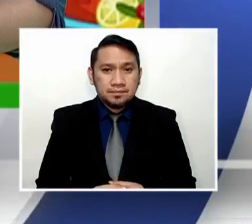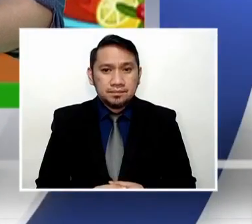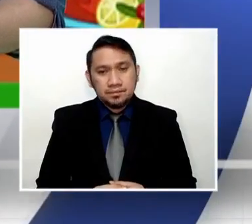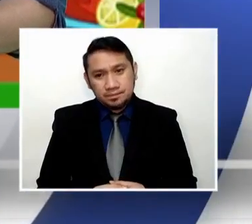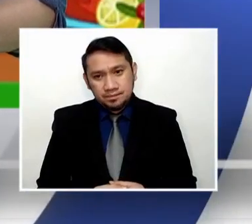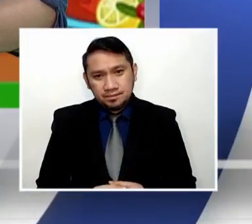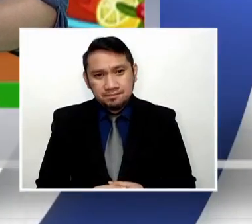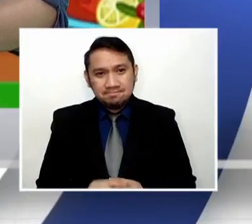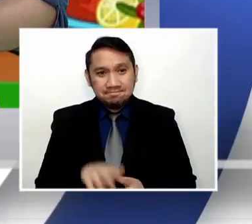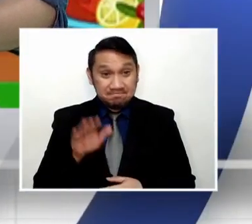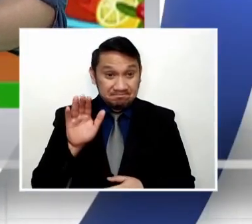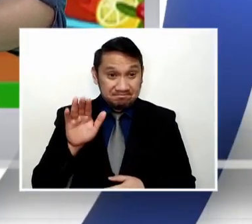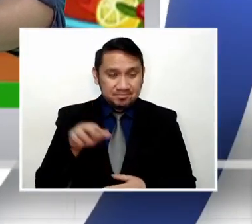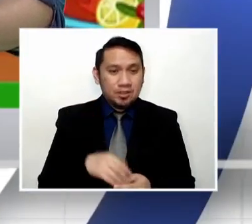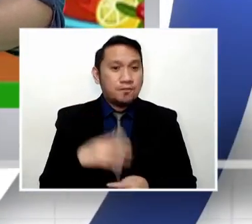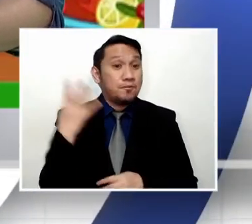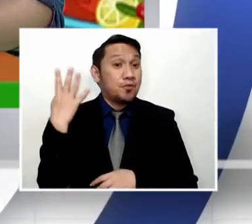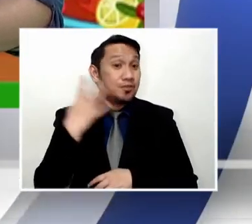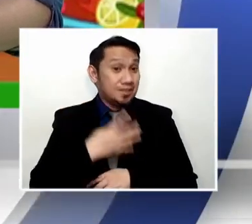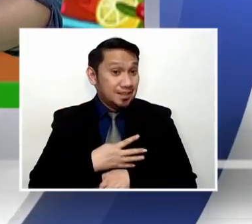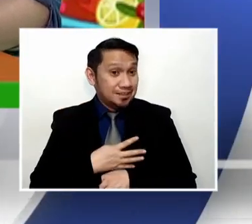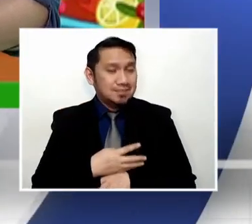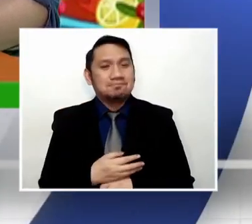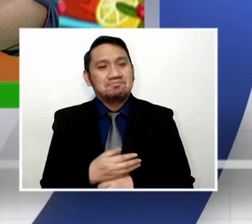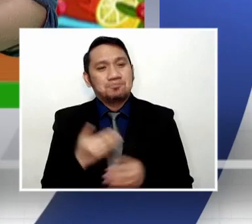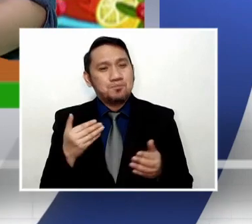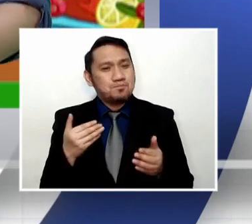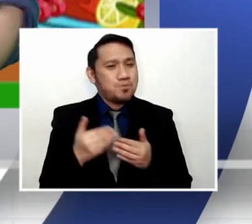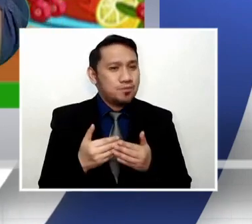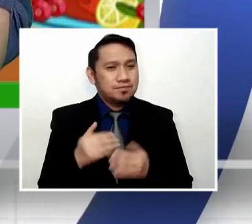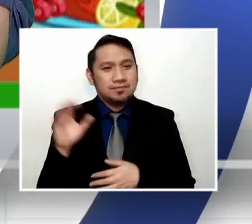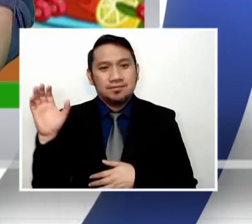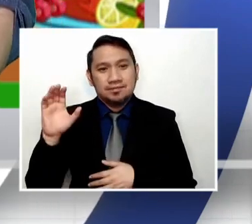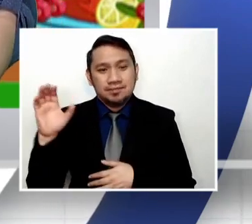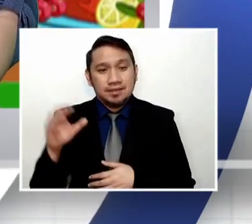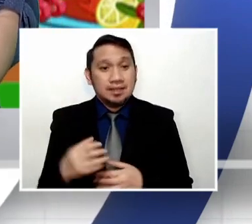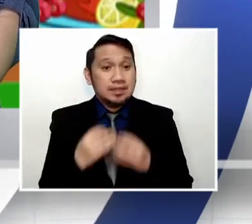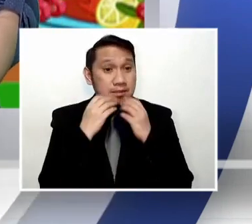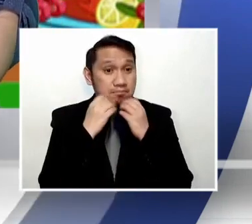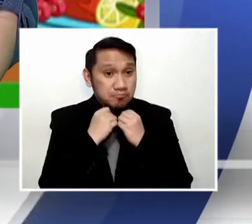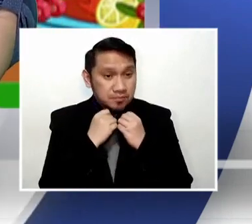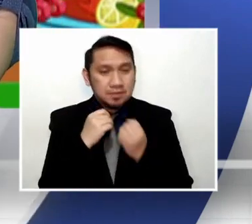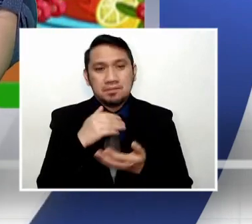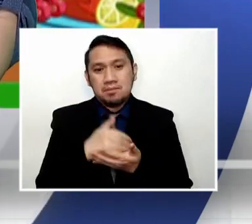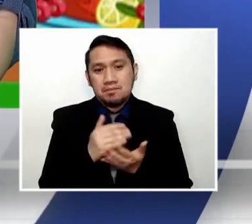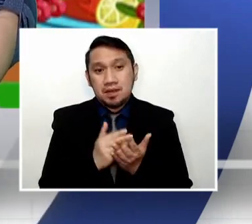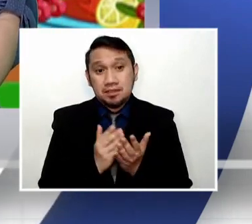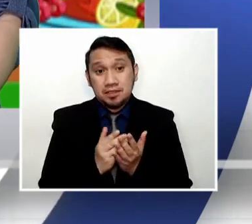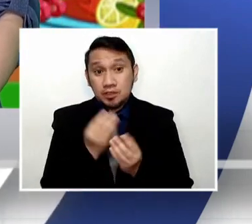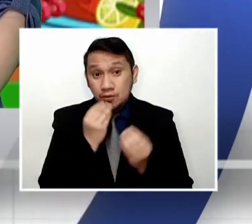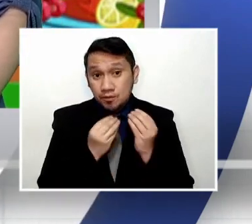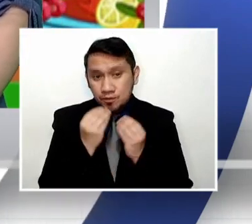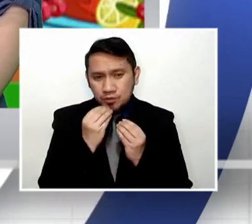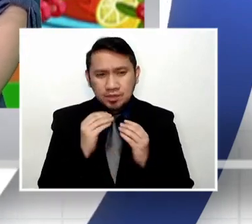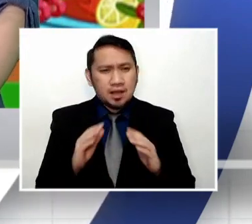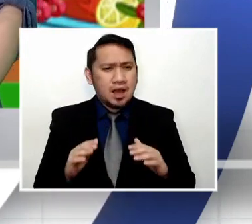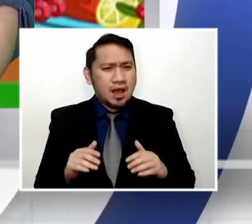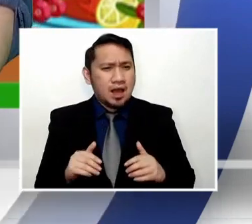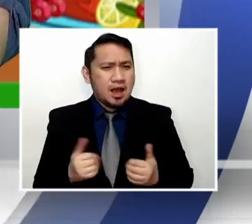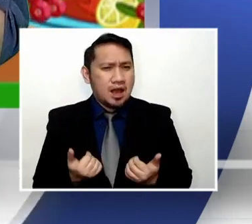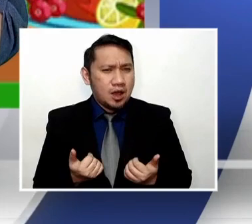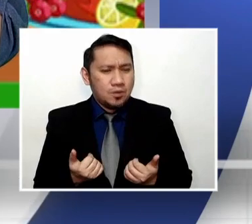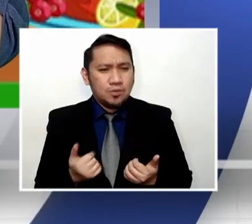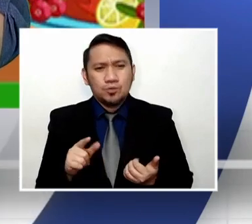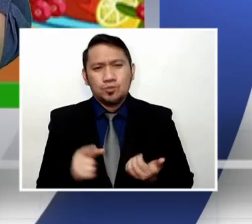O Tita Winnie, 4 days to go, Pasko na. Sa mga nagbabudget ng Noche Buena, ano bang diskarte para sa